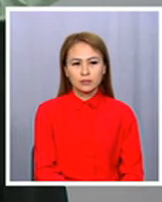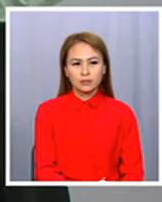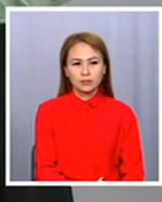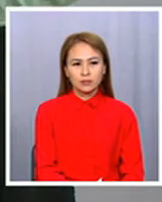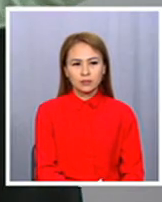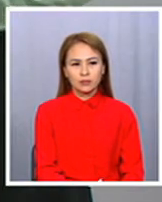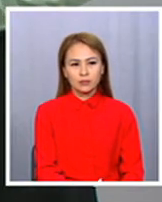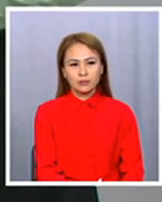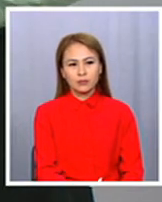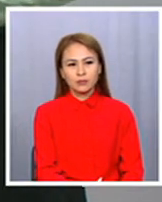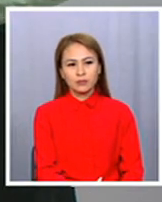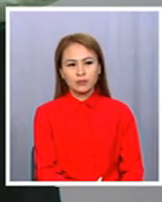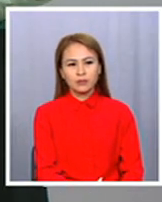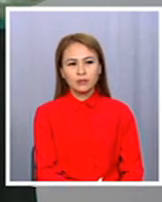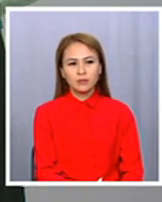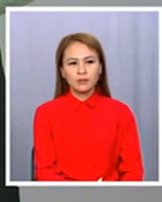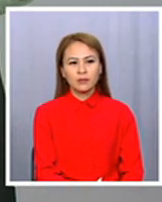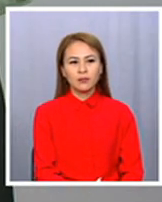Проверьте себя.